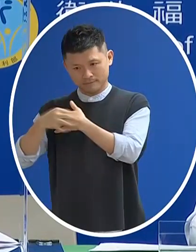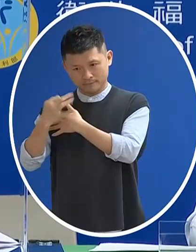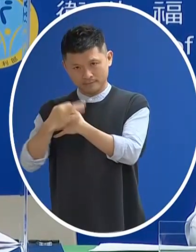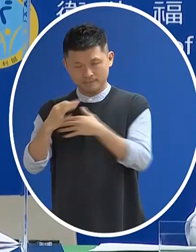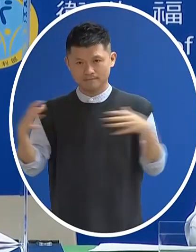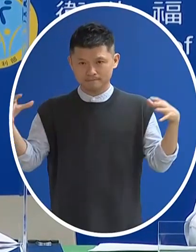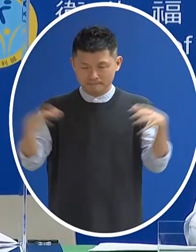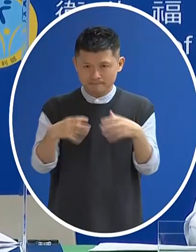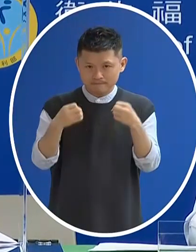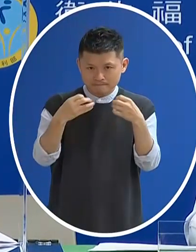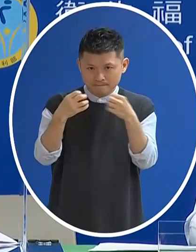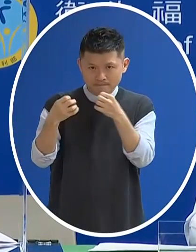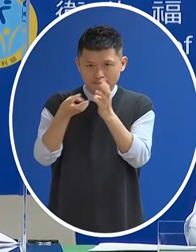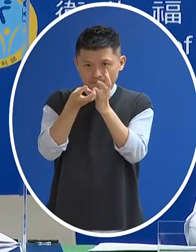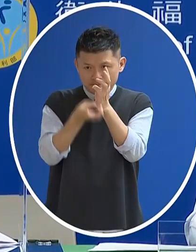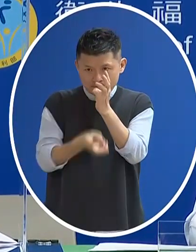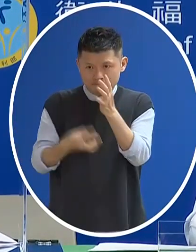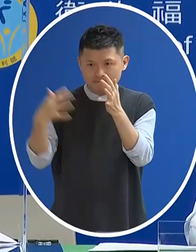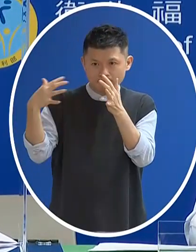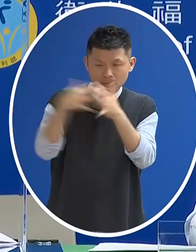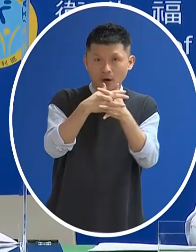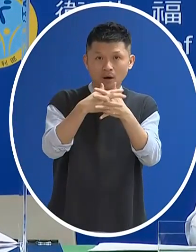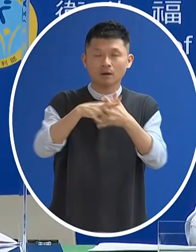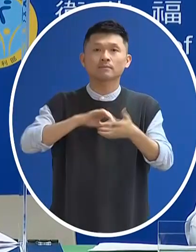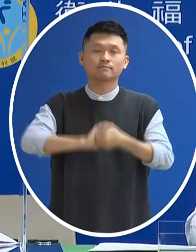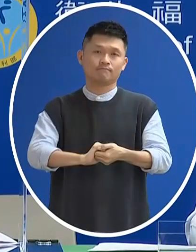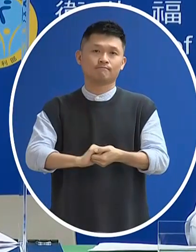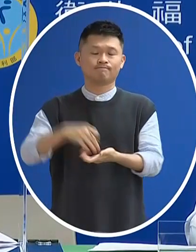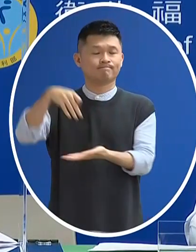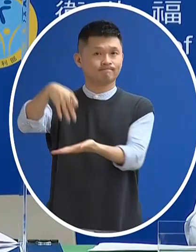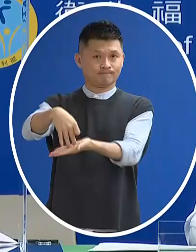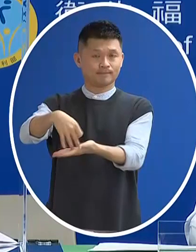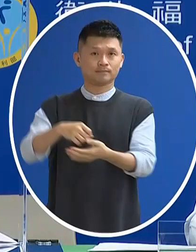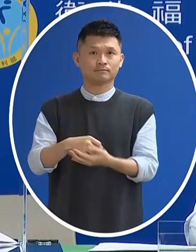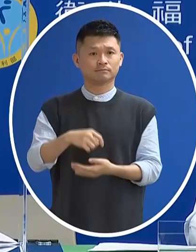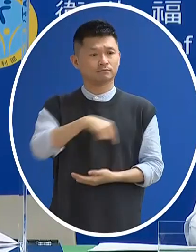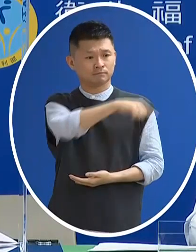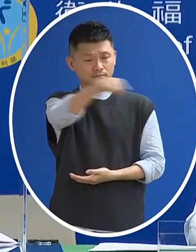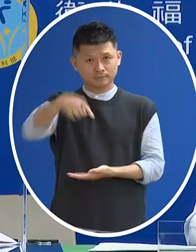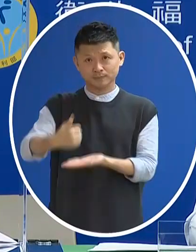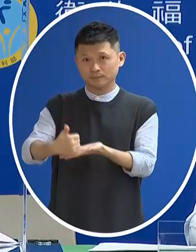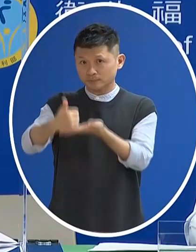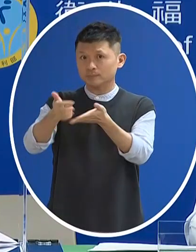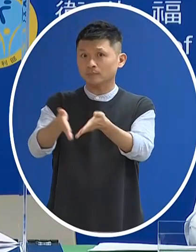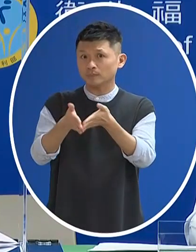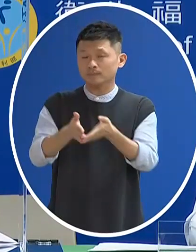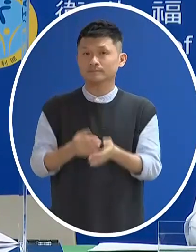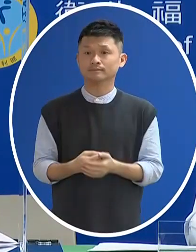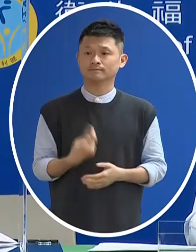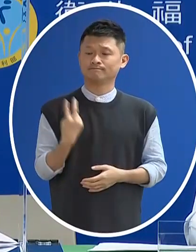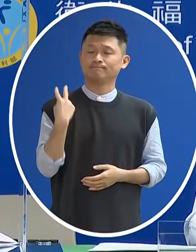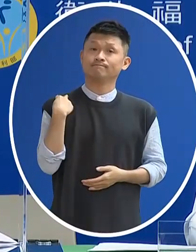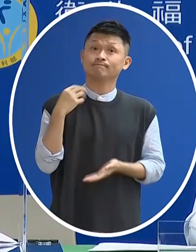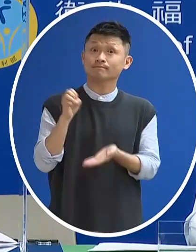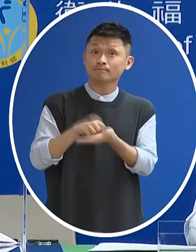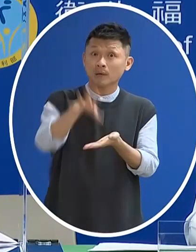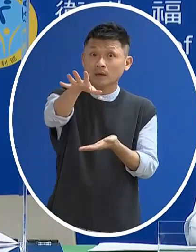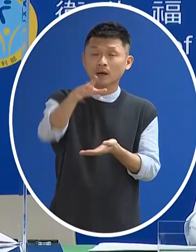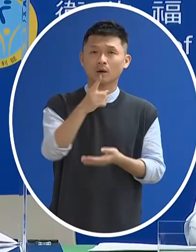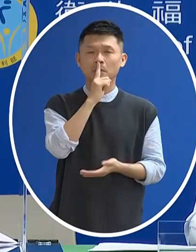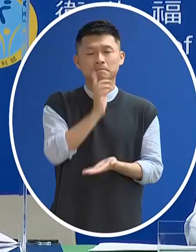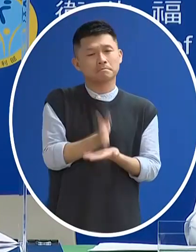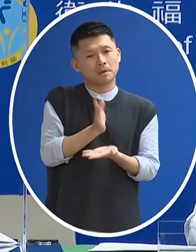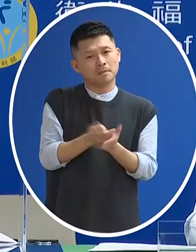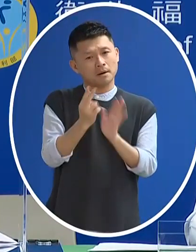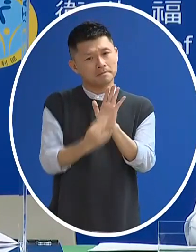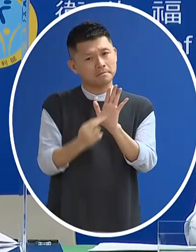论之后所做的决定，大家都应该予以尊重。前天的报告我的表达